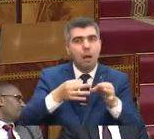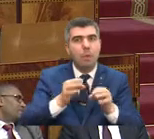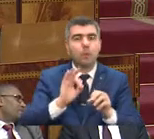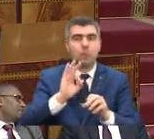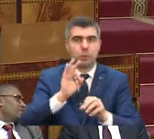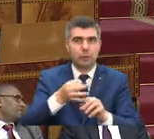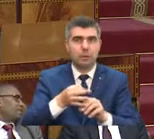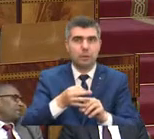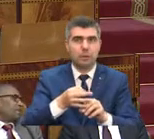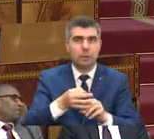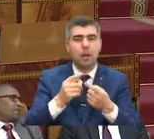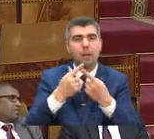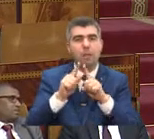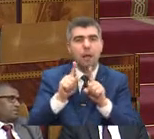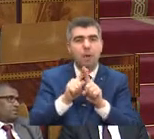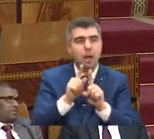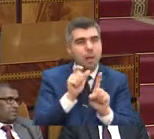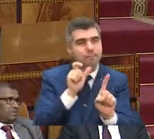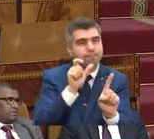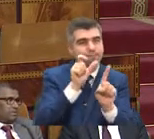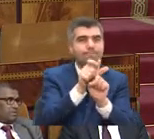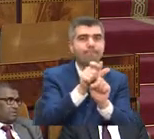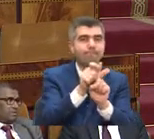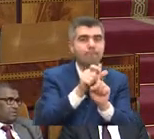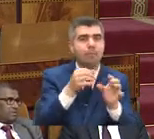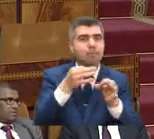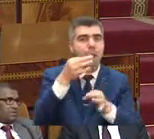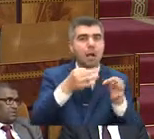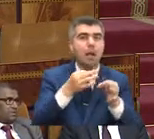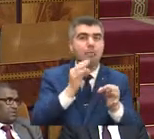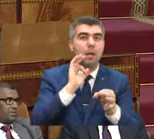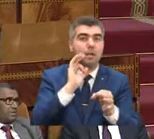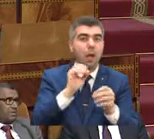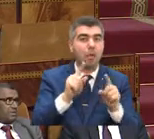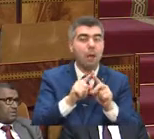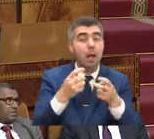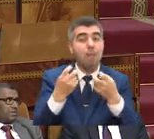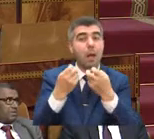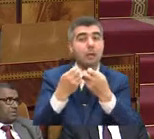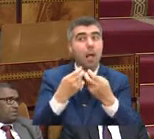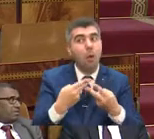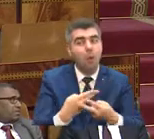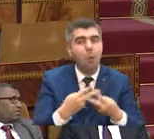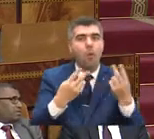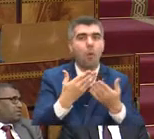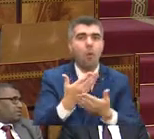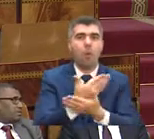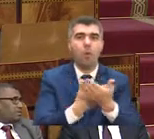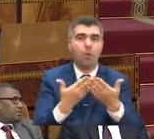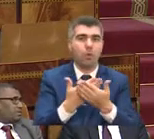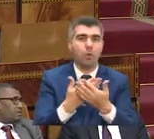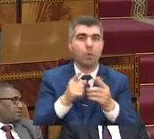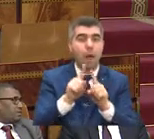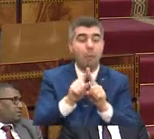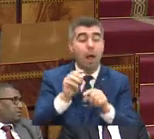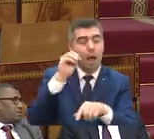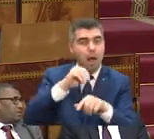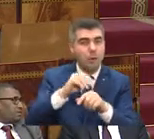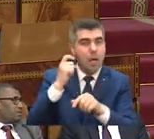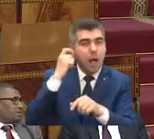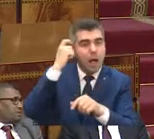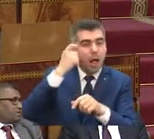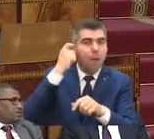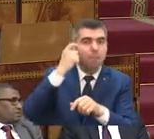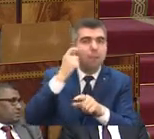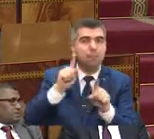العقوبات الصارمة على هاد المجرمين باش نعطيو بهم مثال الى جميع من يفكر يقوم